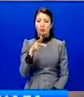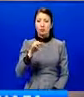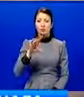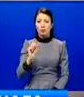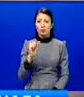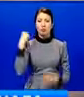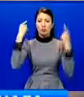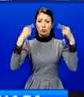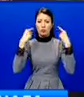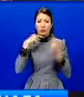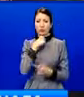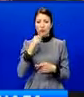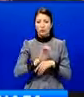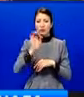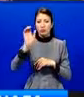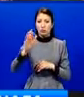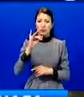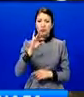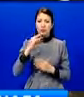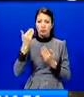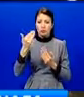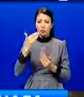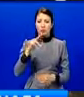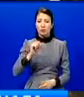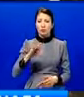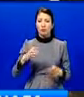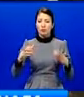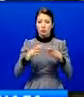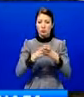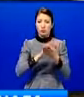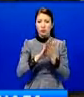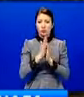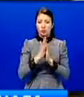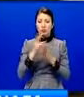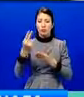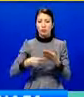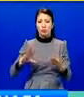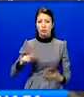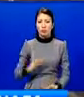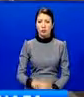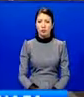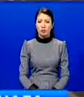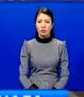экспорттау бойынша ирандық Гоухар Талая Пасагард компаниясымен келісім шарт түзілген.